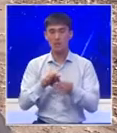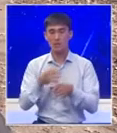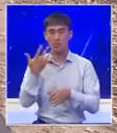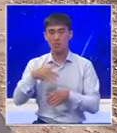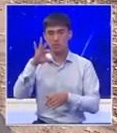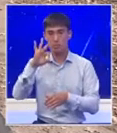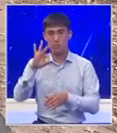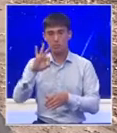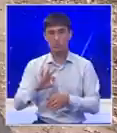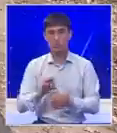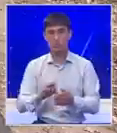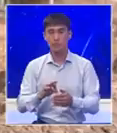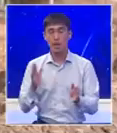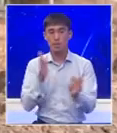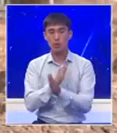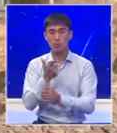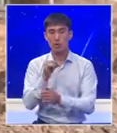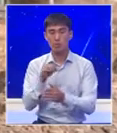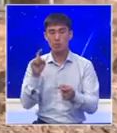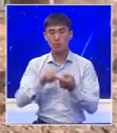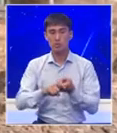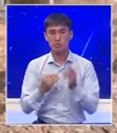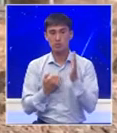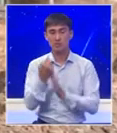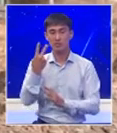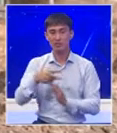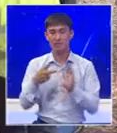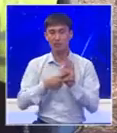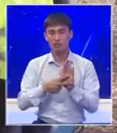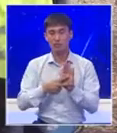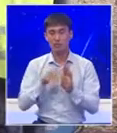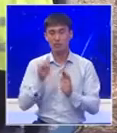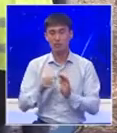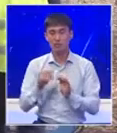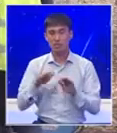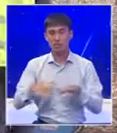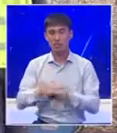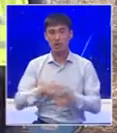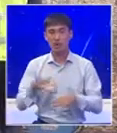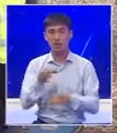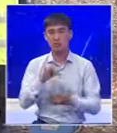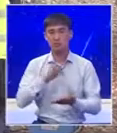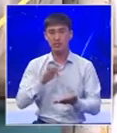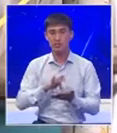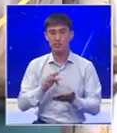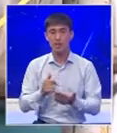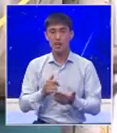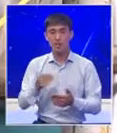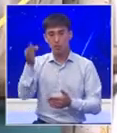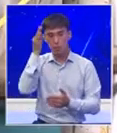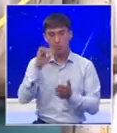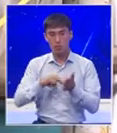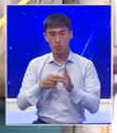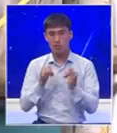55 процентов к природному газу подключены свыше двадцати восьми с половиной тысяч жителей областного центра напомним по плану развития